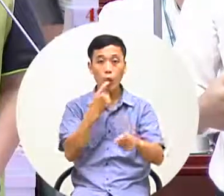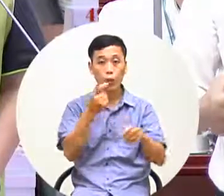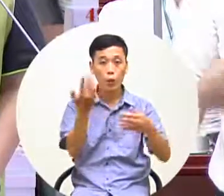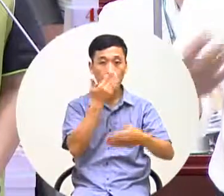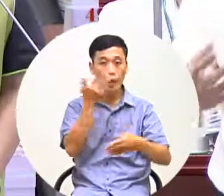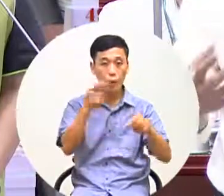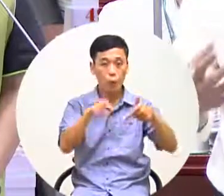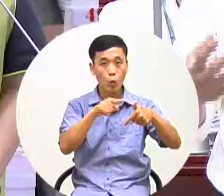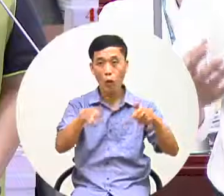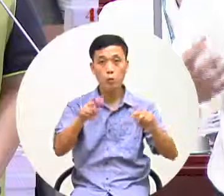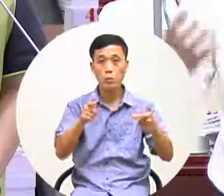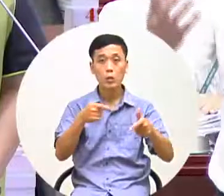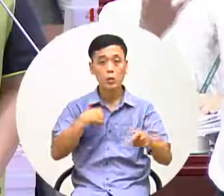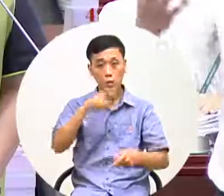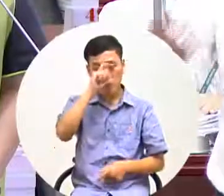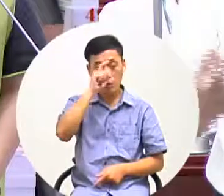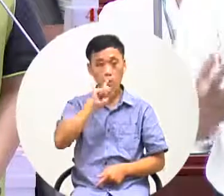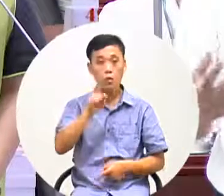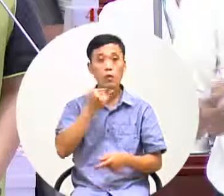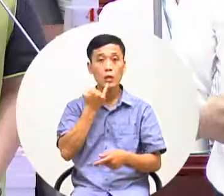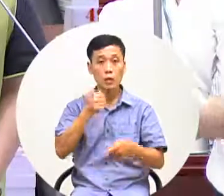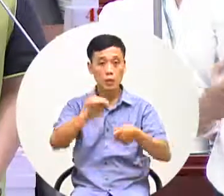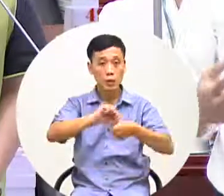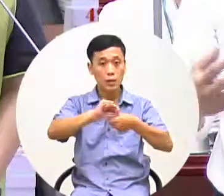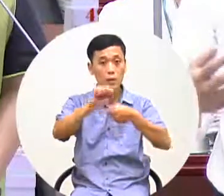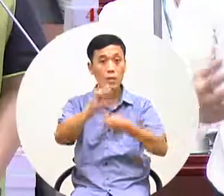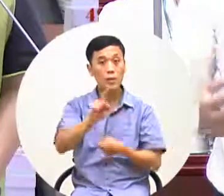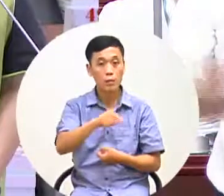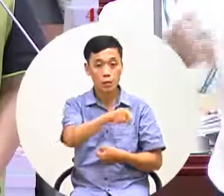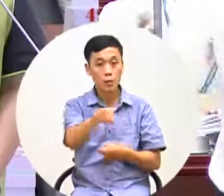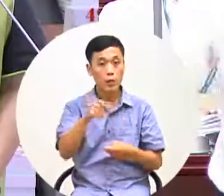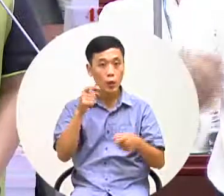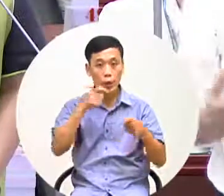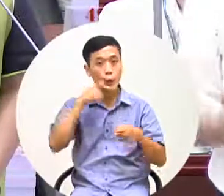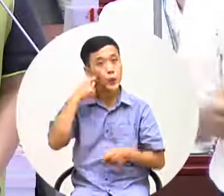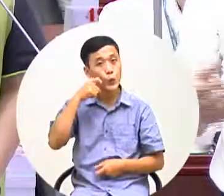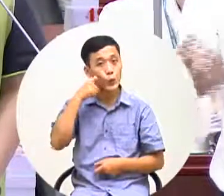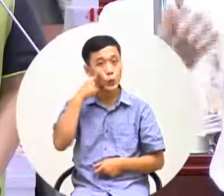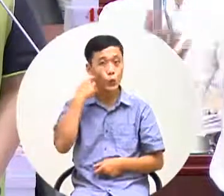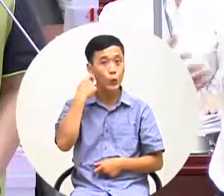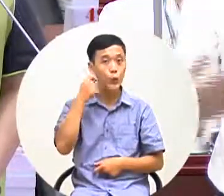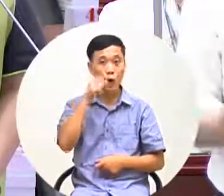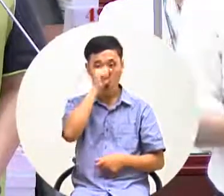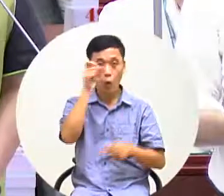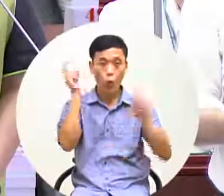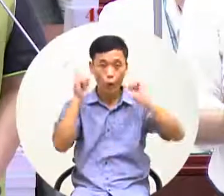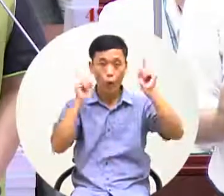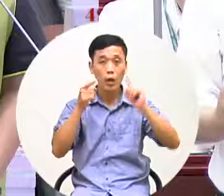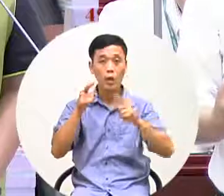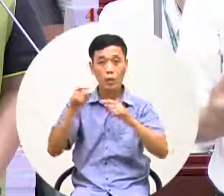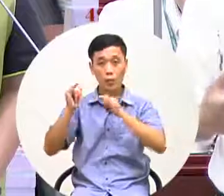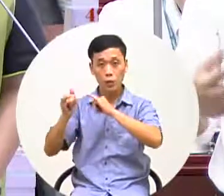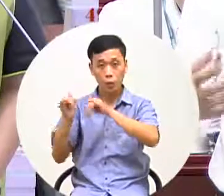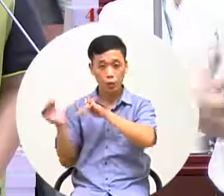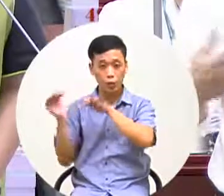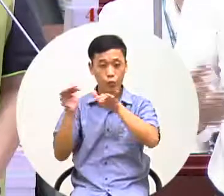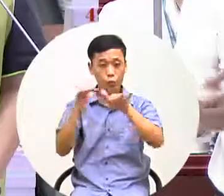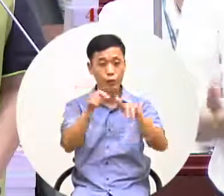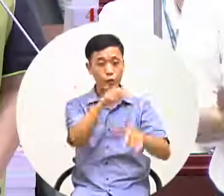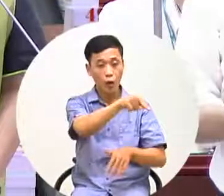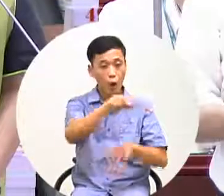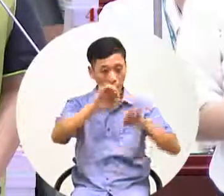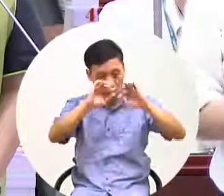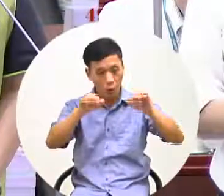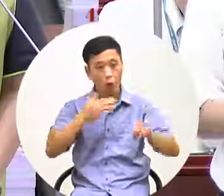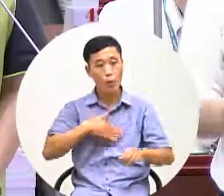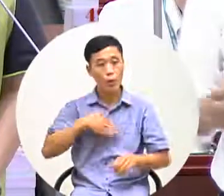可以增加一些趣味性的设施在这个场域里面，让大家除了到这个环境里面去了解过去的发生什么事，它也可以